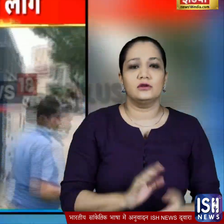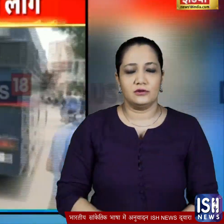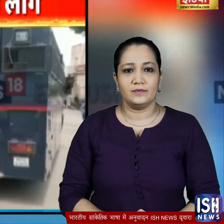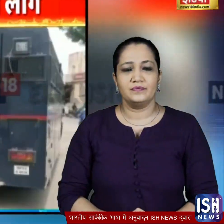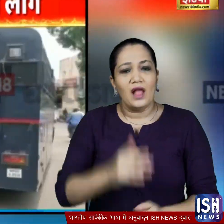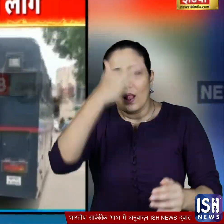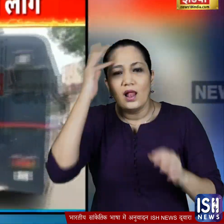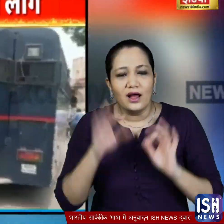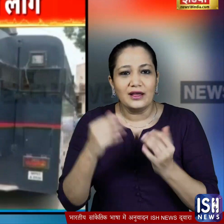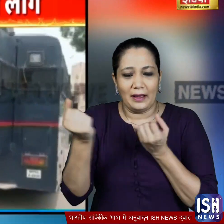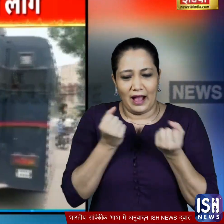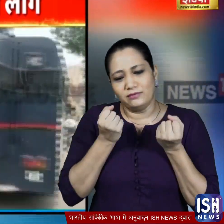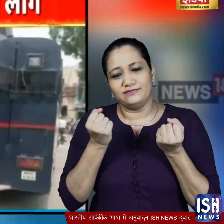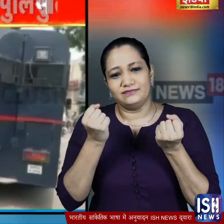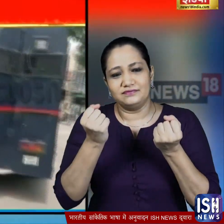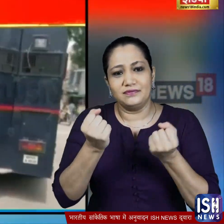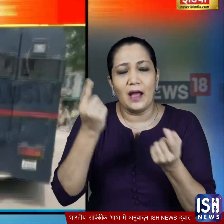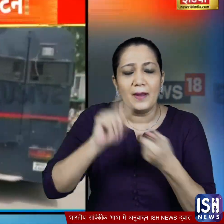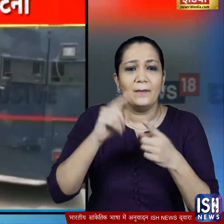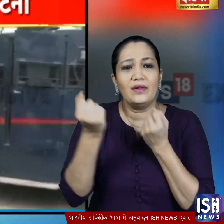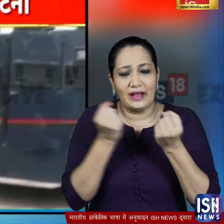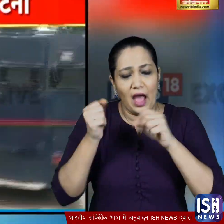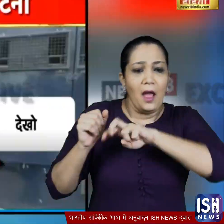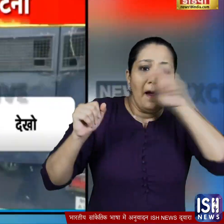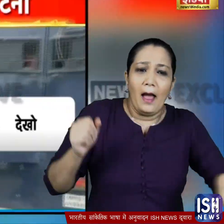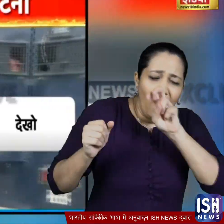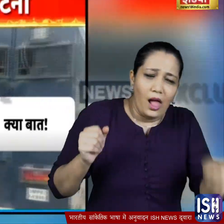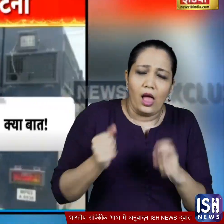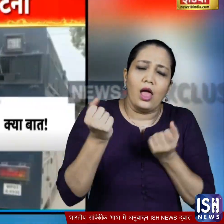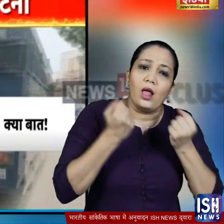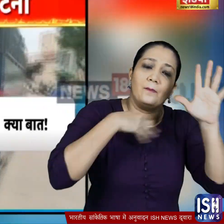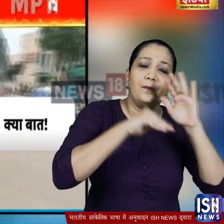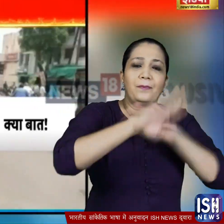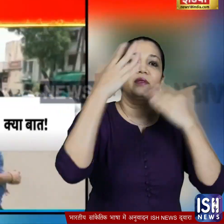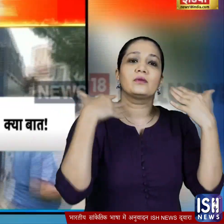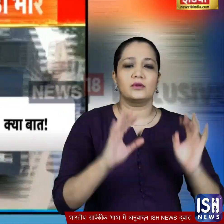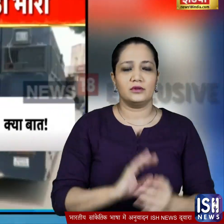मौका मिलते ही बीच रास्ते में ही वो पुलिस की गाड़ी से उतरकर भाग निकले।